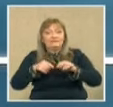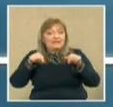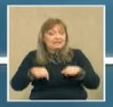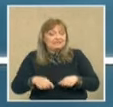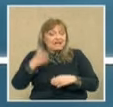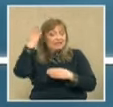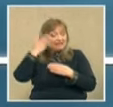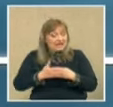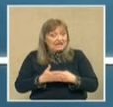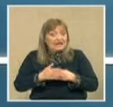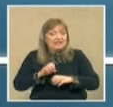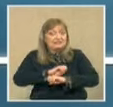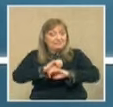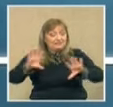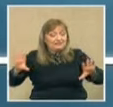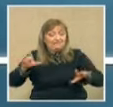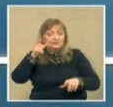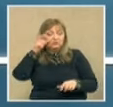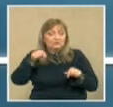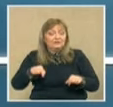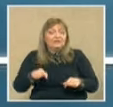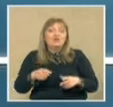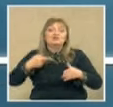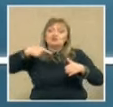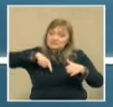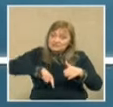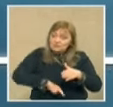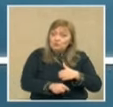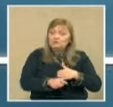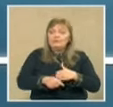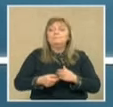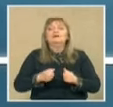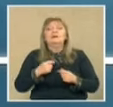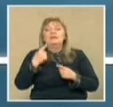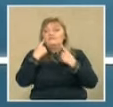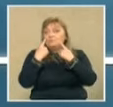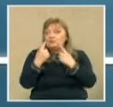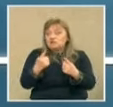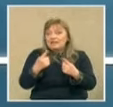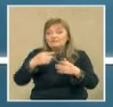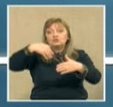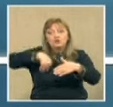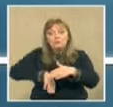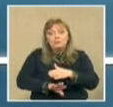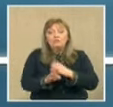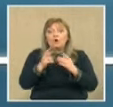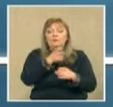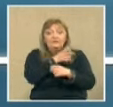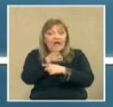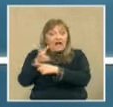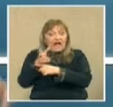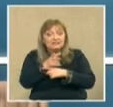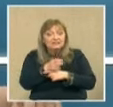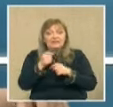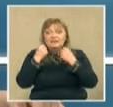на предаването от Варна, подобаващо, ще се гмурнем в дълбините. Впечатляващи подводни кадри с най-големите животни на планетата –